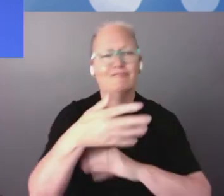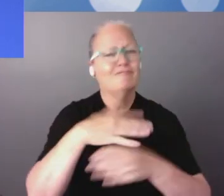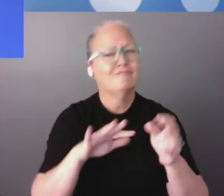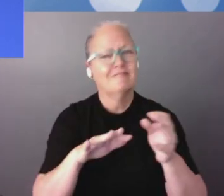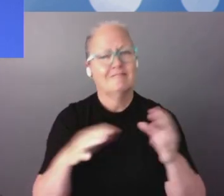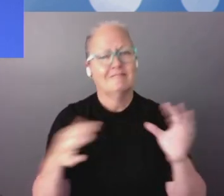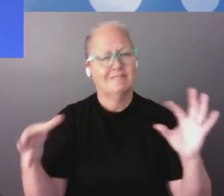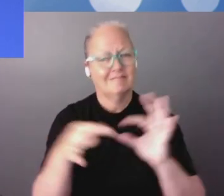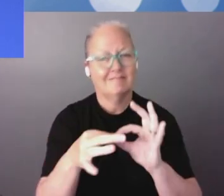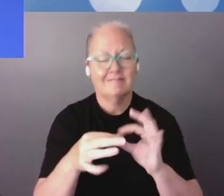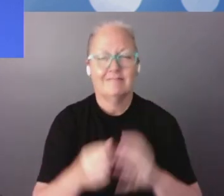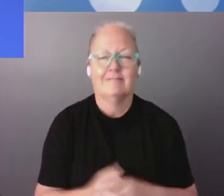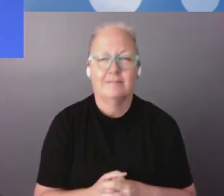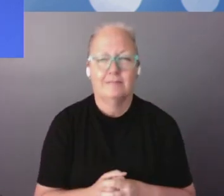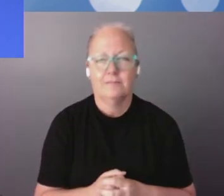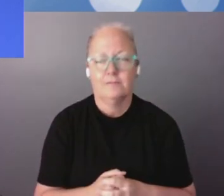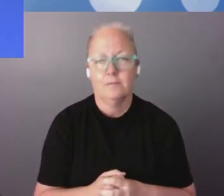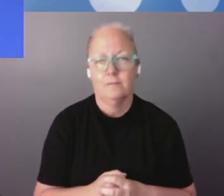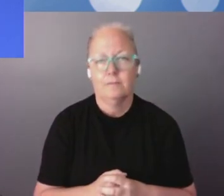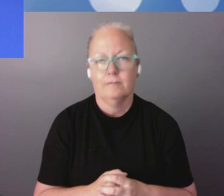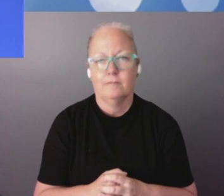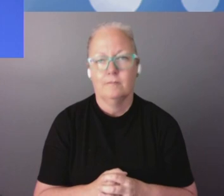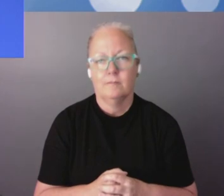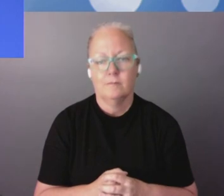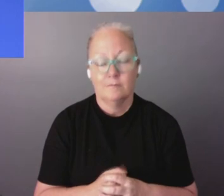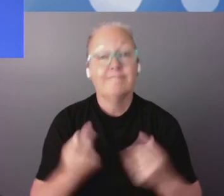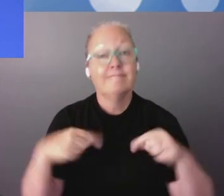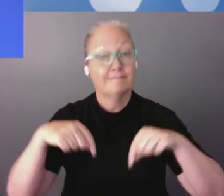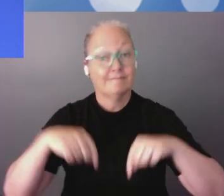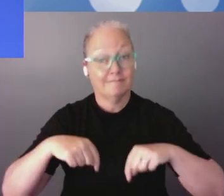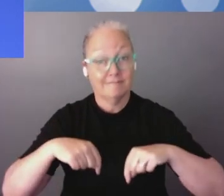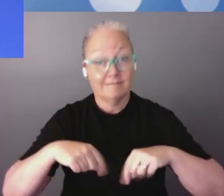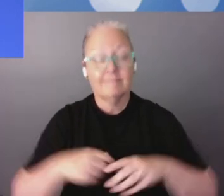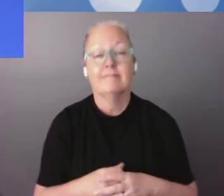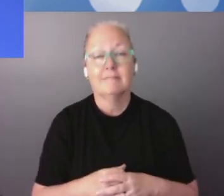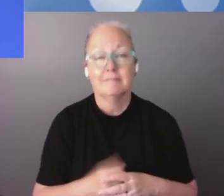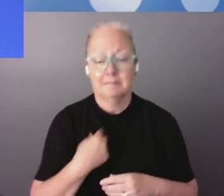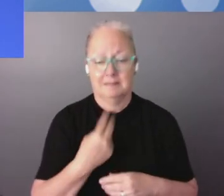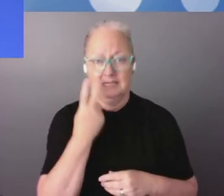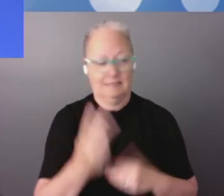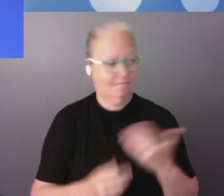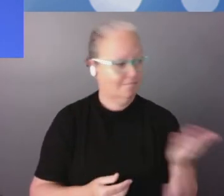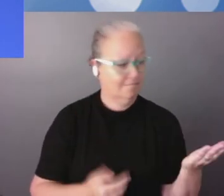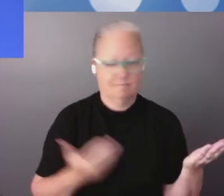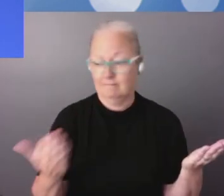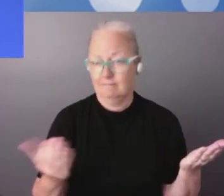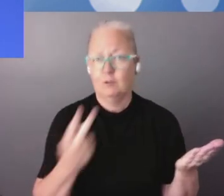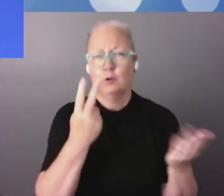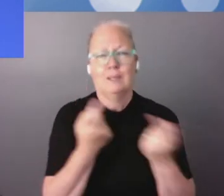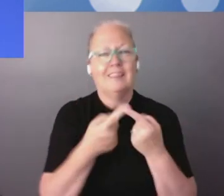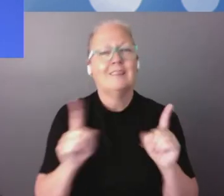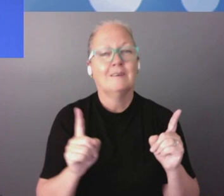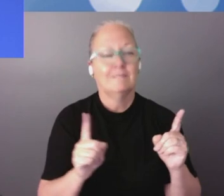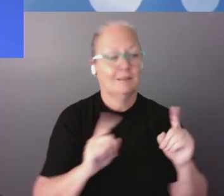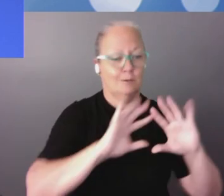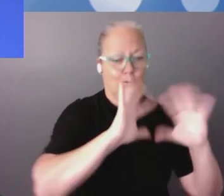们的现实当中。我们可以发现这两个世界已经开始交错在我们的日常生